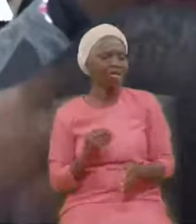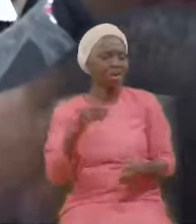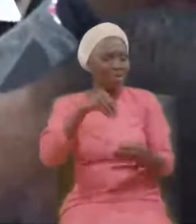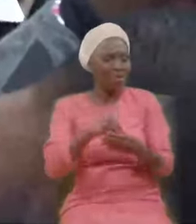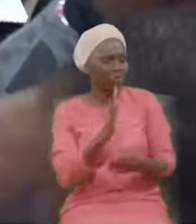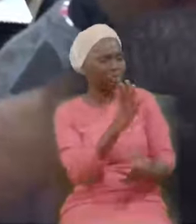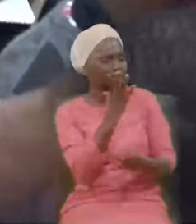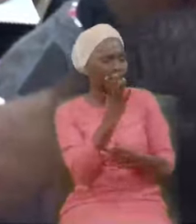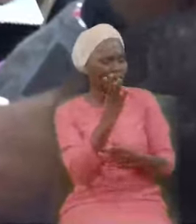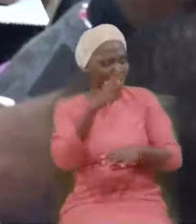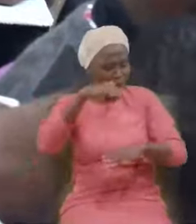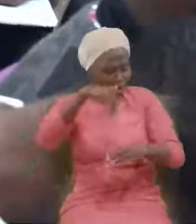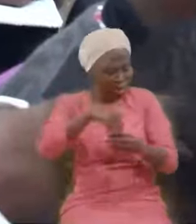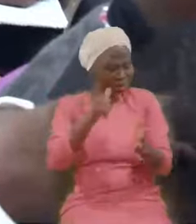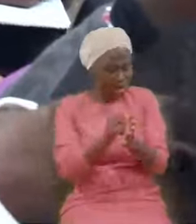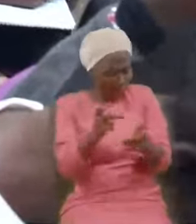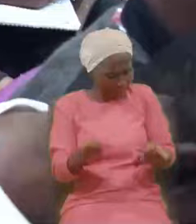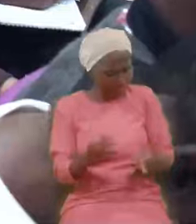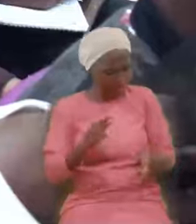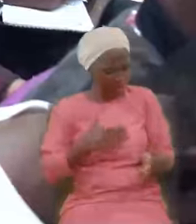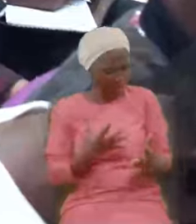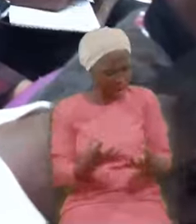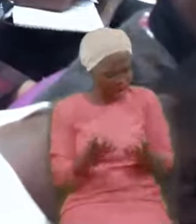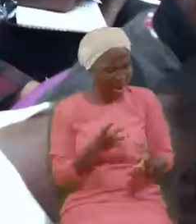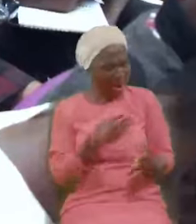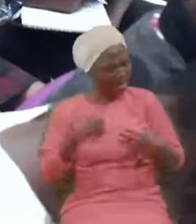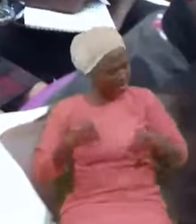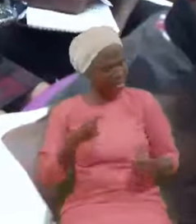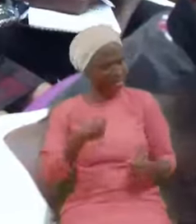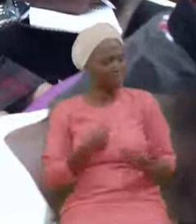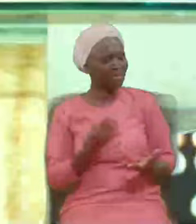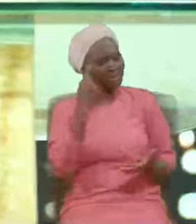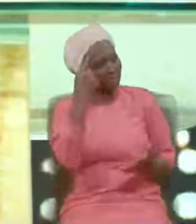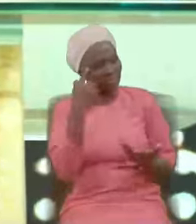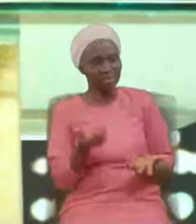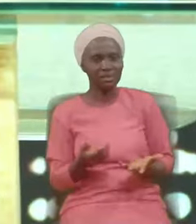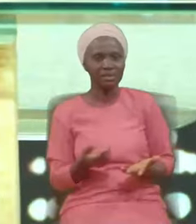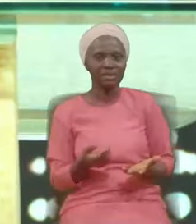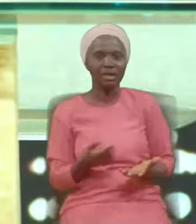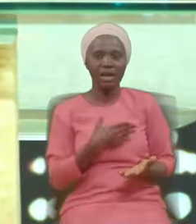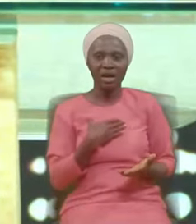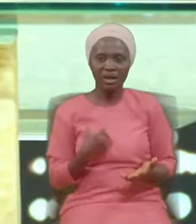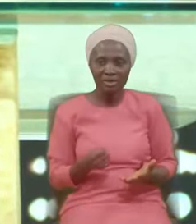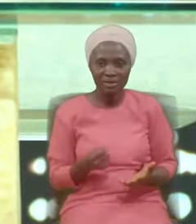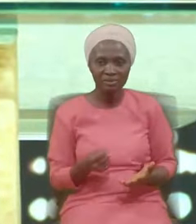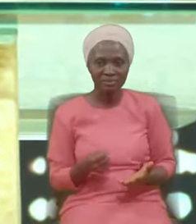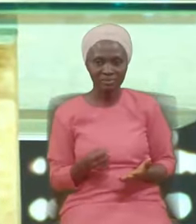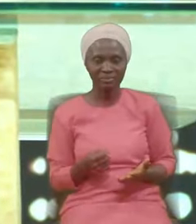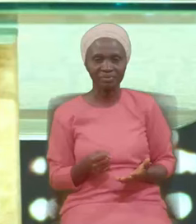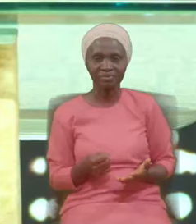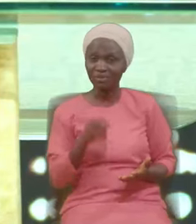nom de l'Éternel son Dieu. Il agitera sa main sur la place et guérira le lépreux. Les fleuves de